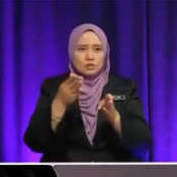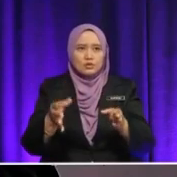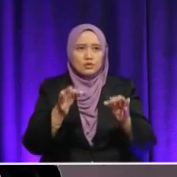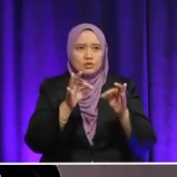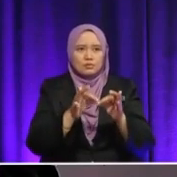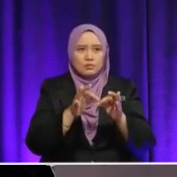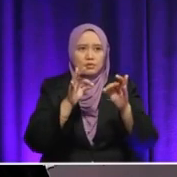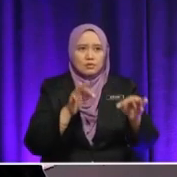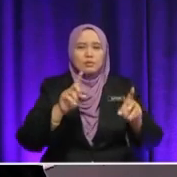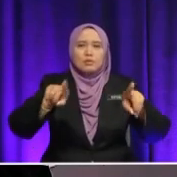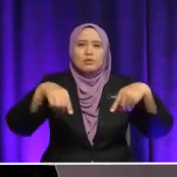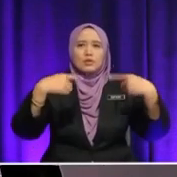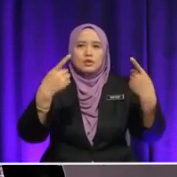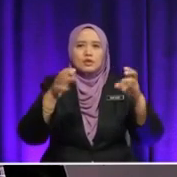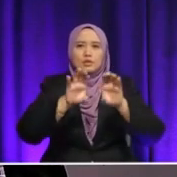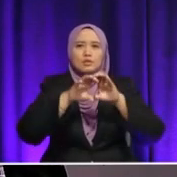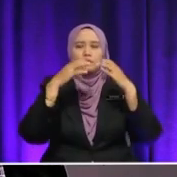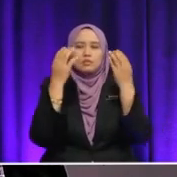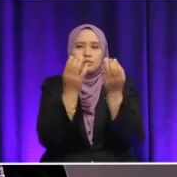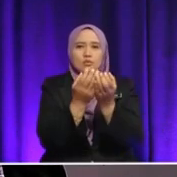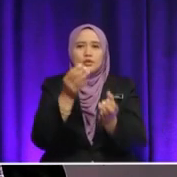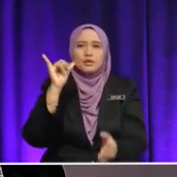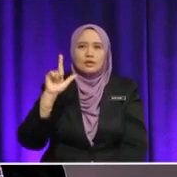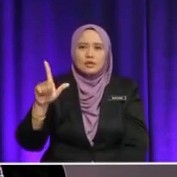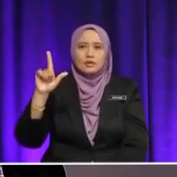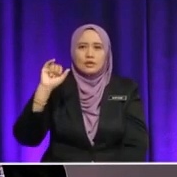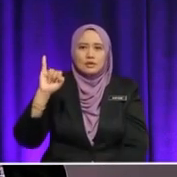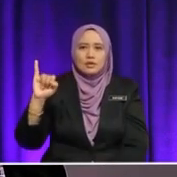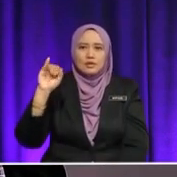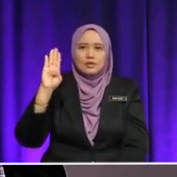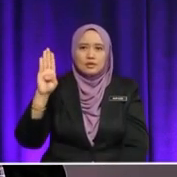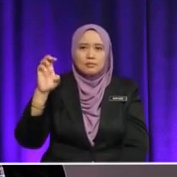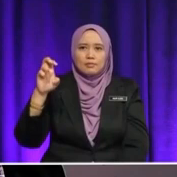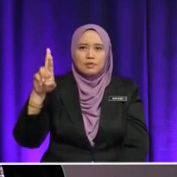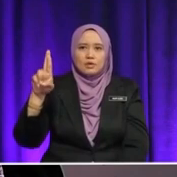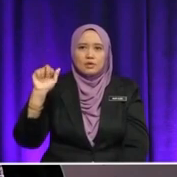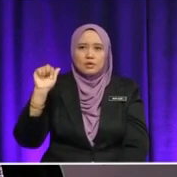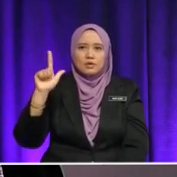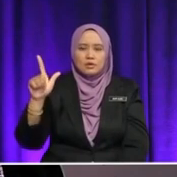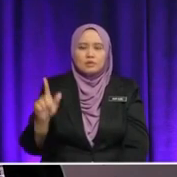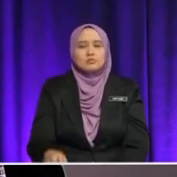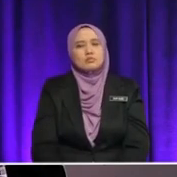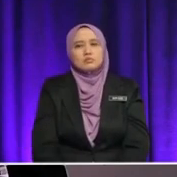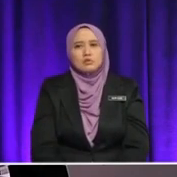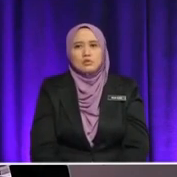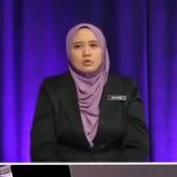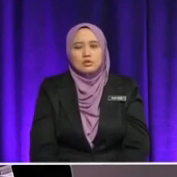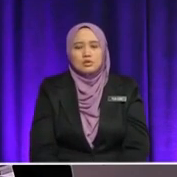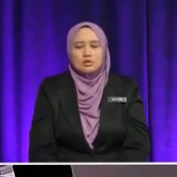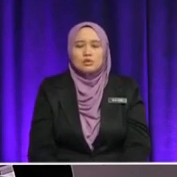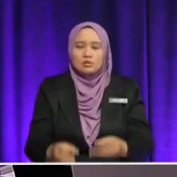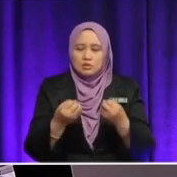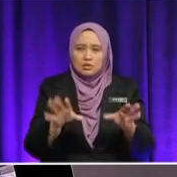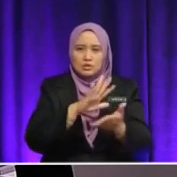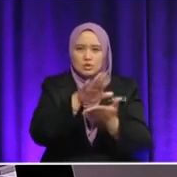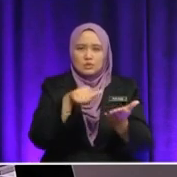kepada Pati libre Oke jadi lhooo bukan orang biasa dia merupakan ahli politik yang terkena di